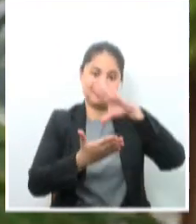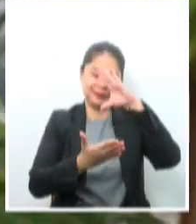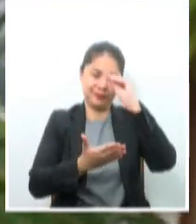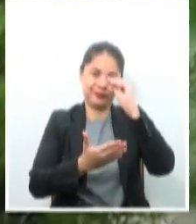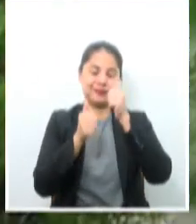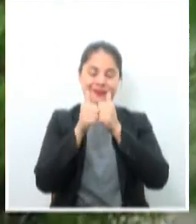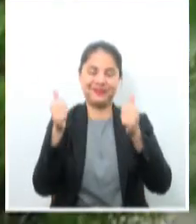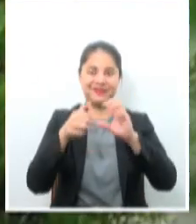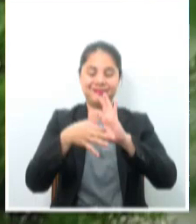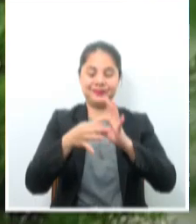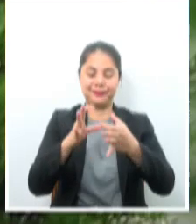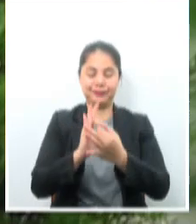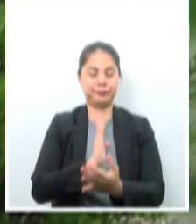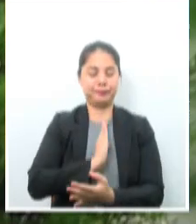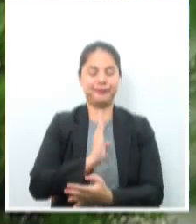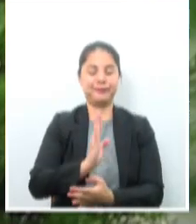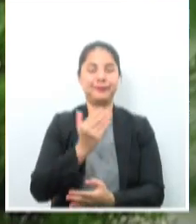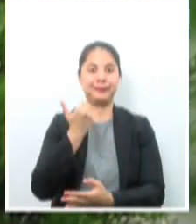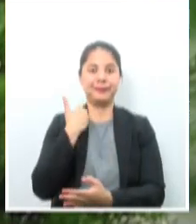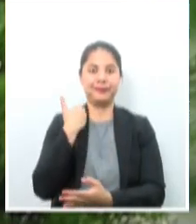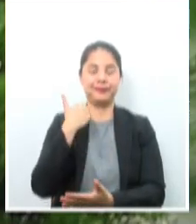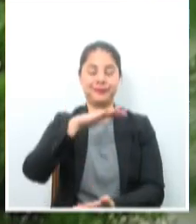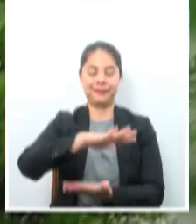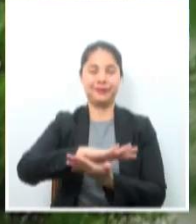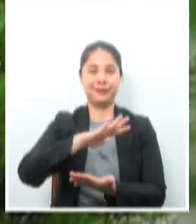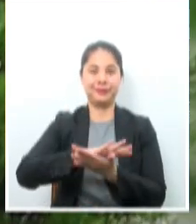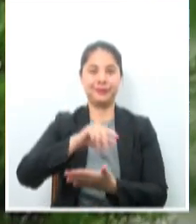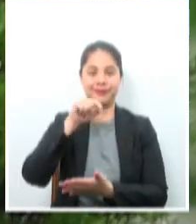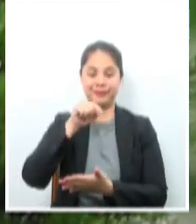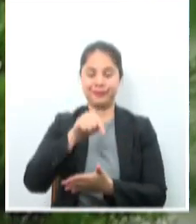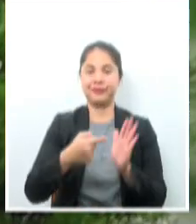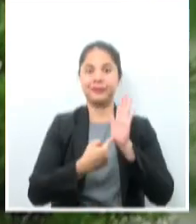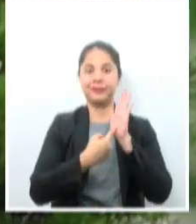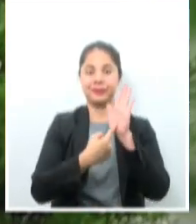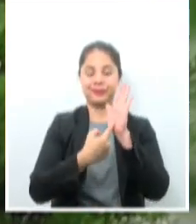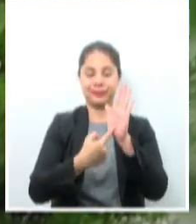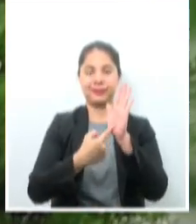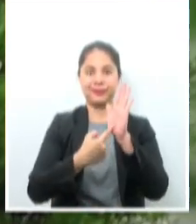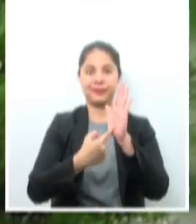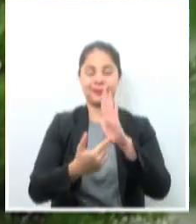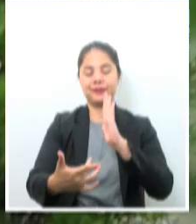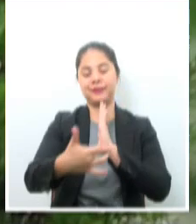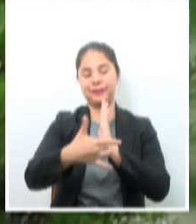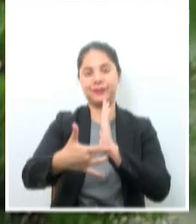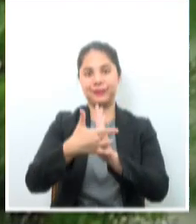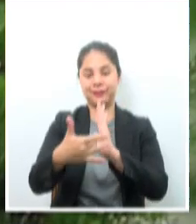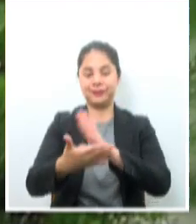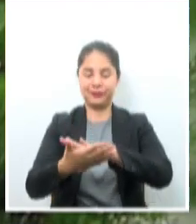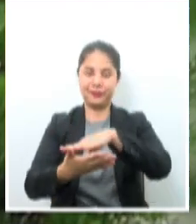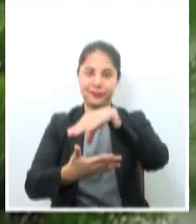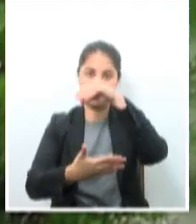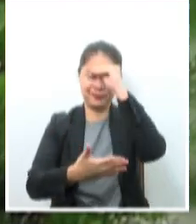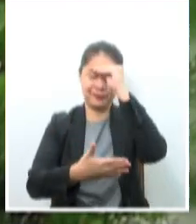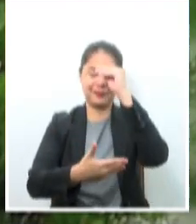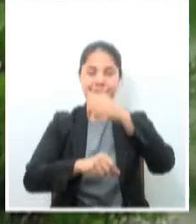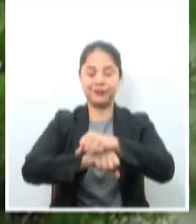รมโรงเรียนของเราเป็นโรงเรียนนำร่องพื้นที่นวัตกรรมทางการศึกษาโดยใช้นวัตกร